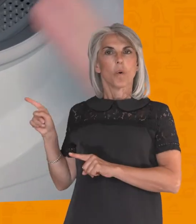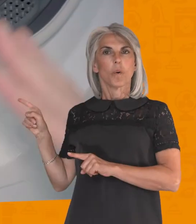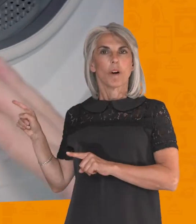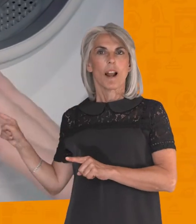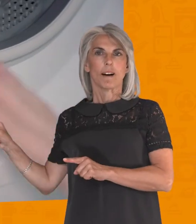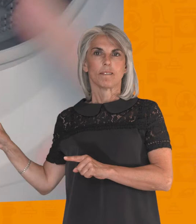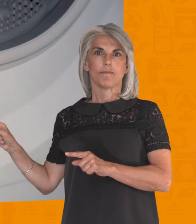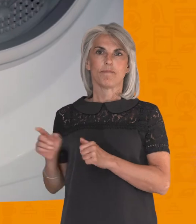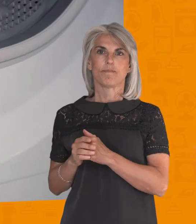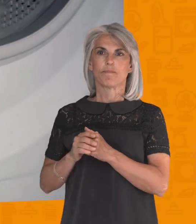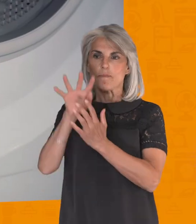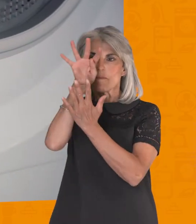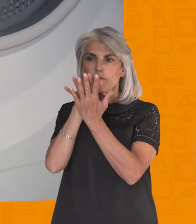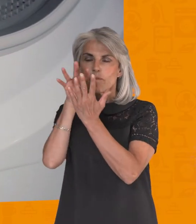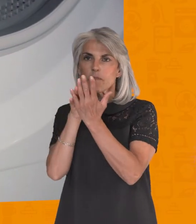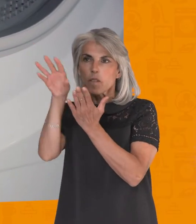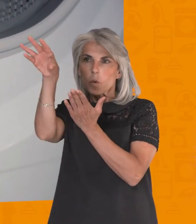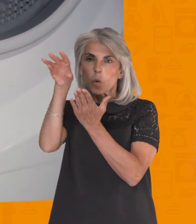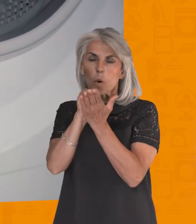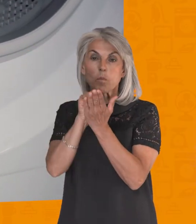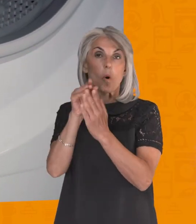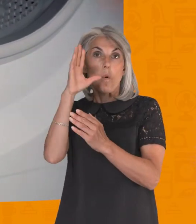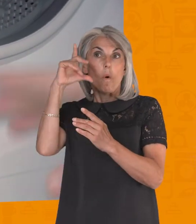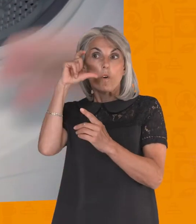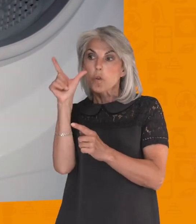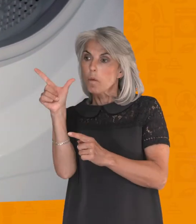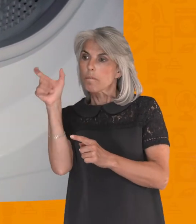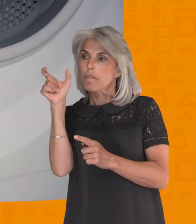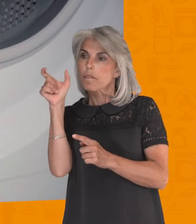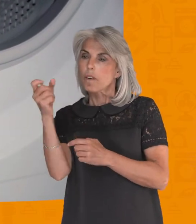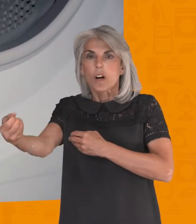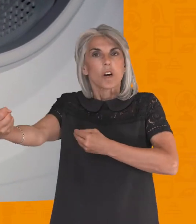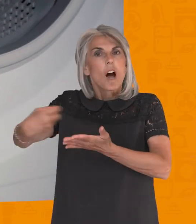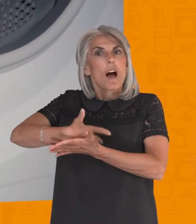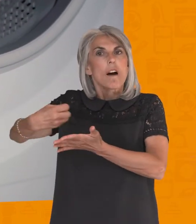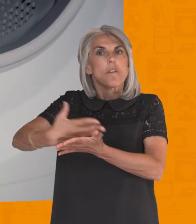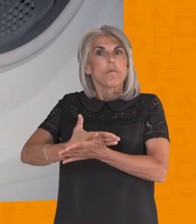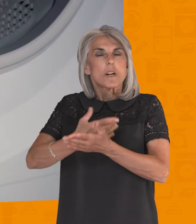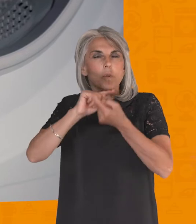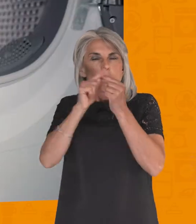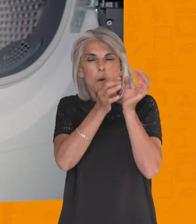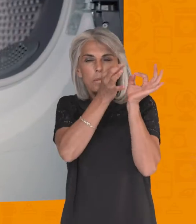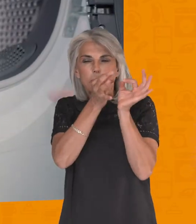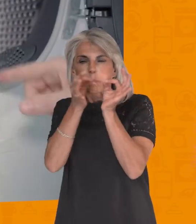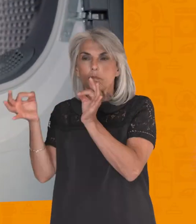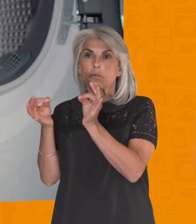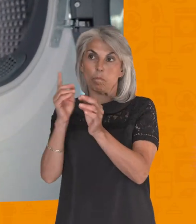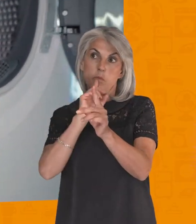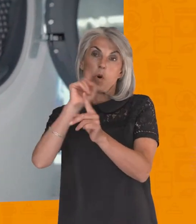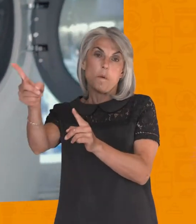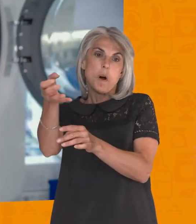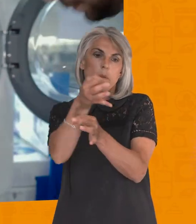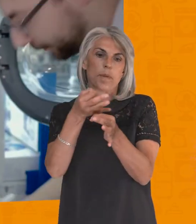de série qui est noté ici prenez bien seul en photo avec votre smartphone et communiqué nous la référence à notre comptoir de pièces